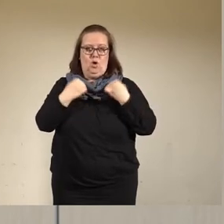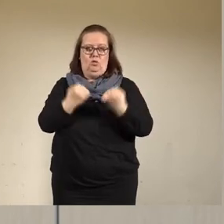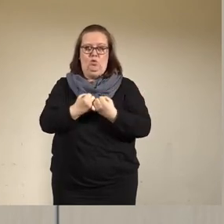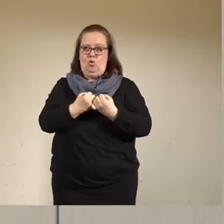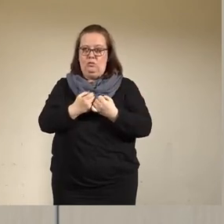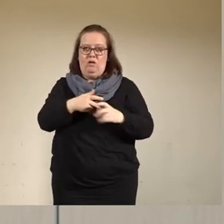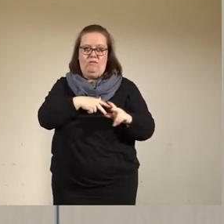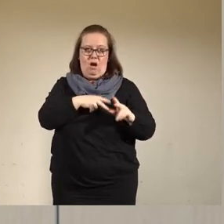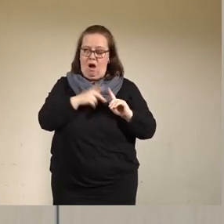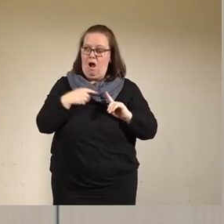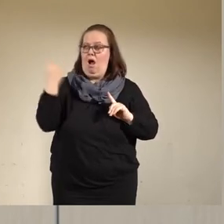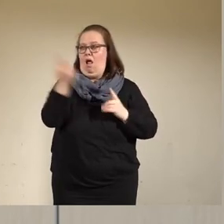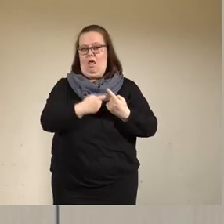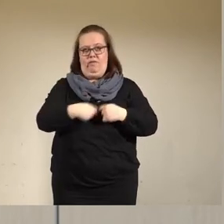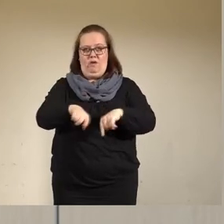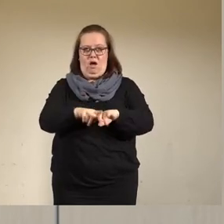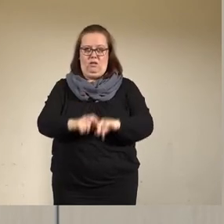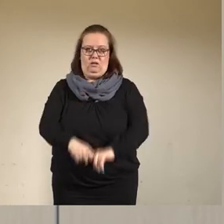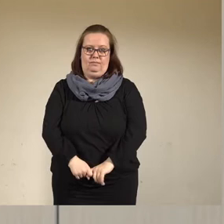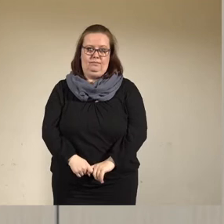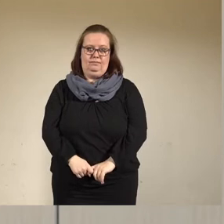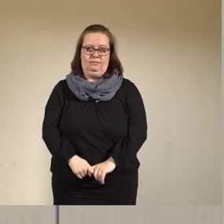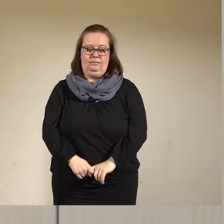sind dort alle Wettbewerber.